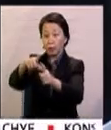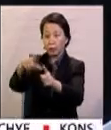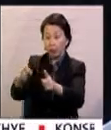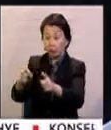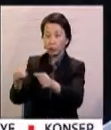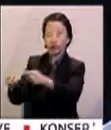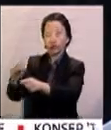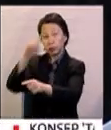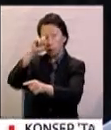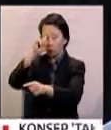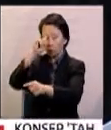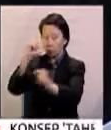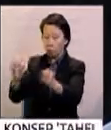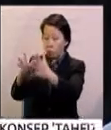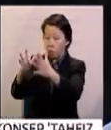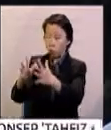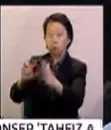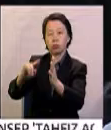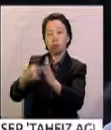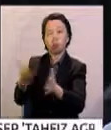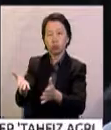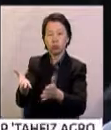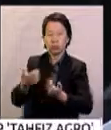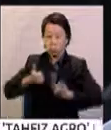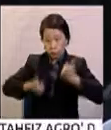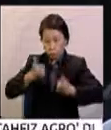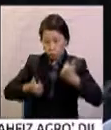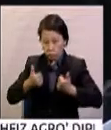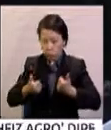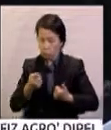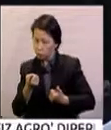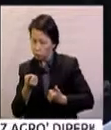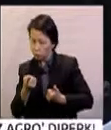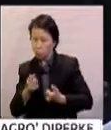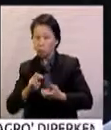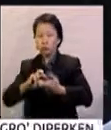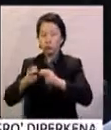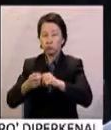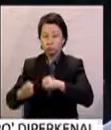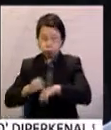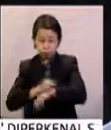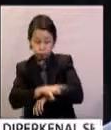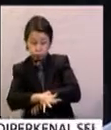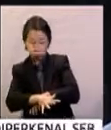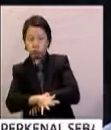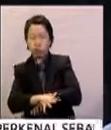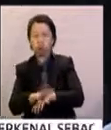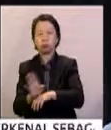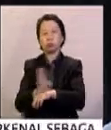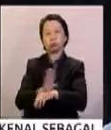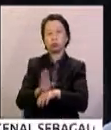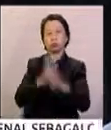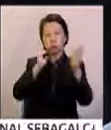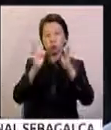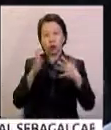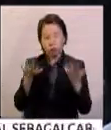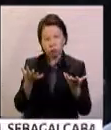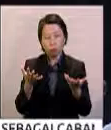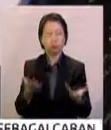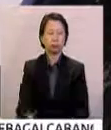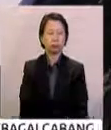yang mula tercetus sama ada memberikan infikasi terhadap kedudukan perdagangan dalam